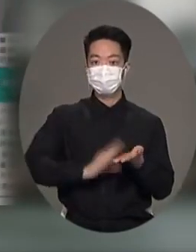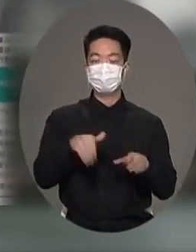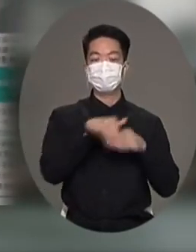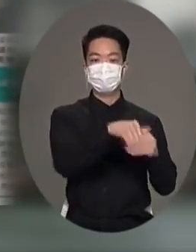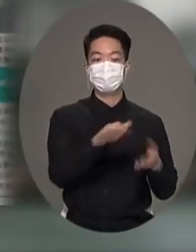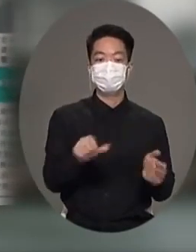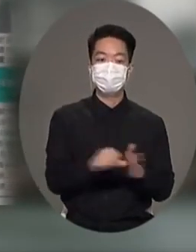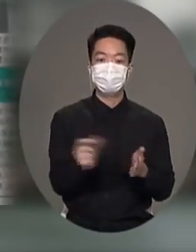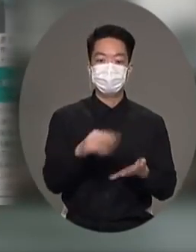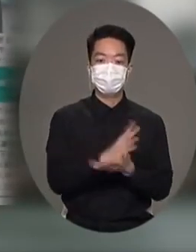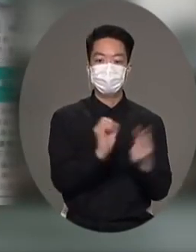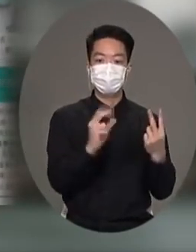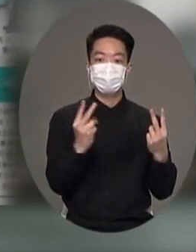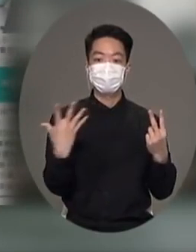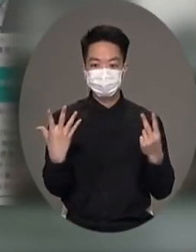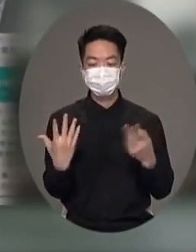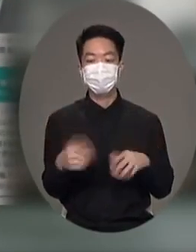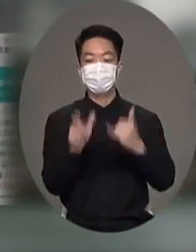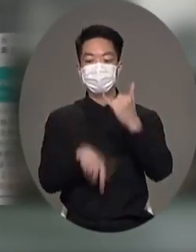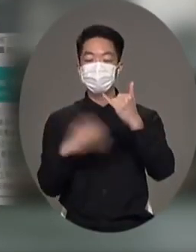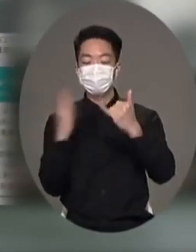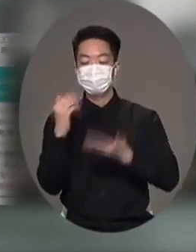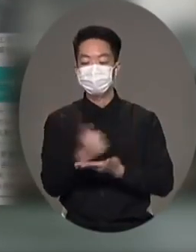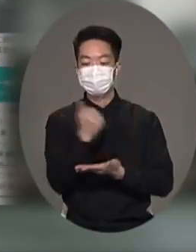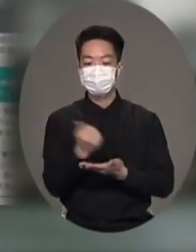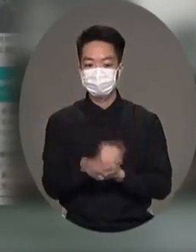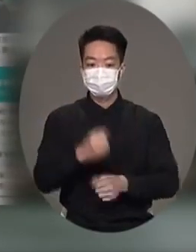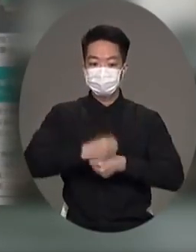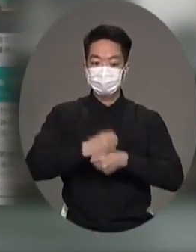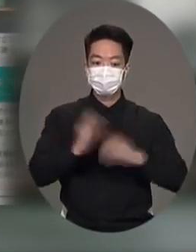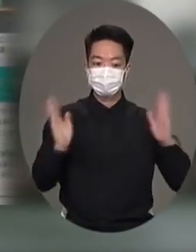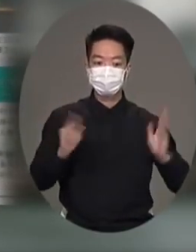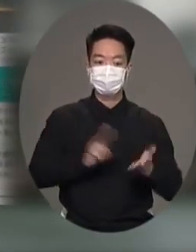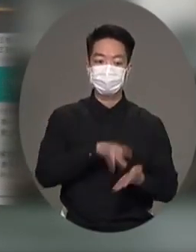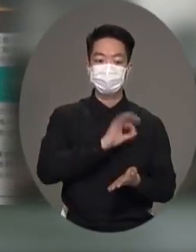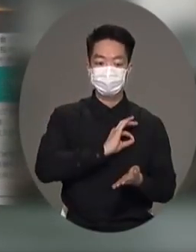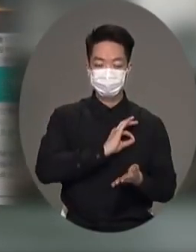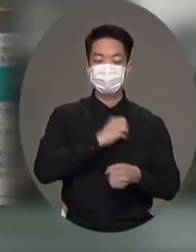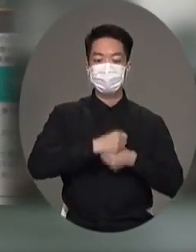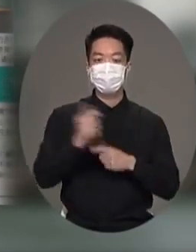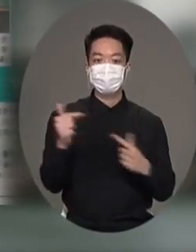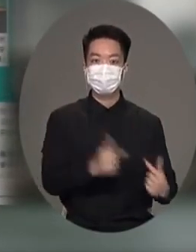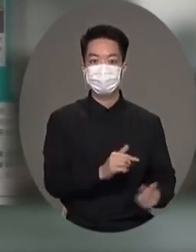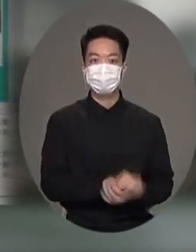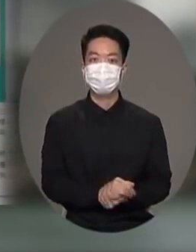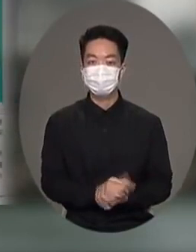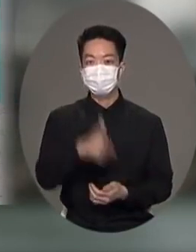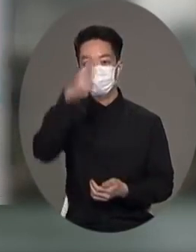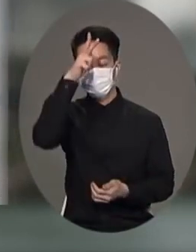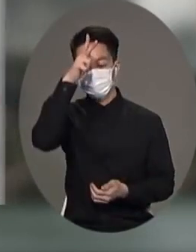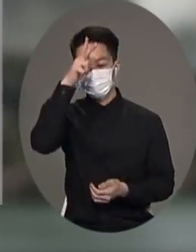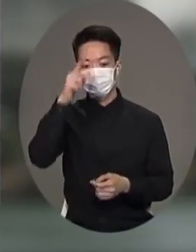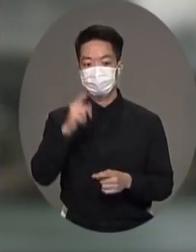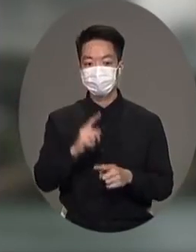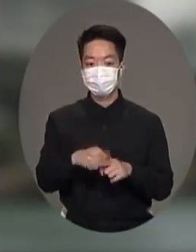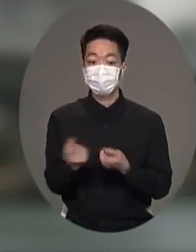2025年中之前完工。他說施工期間立法會仍然會繼續運作，同時由政府租用一